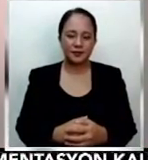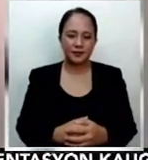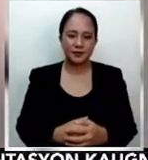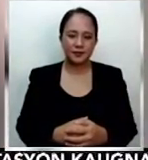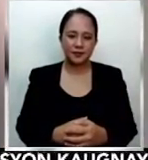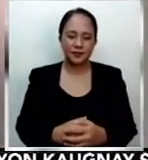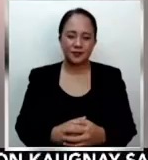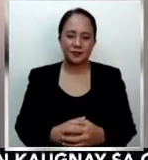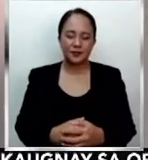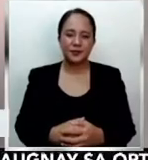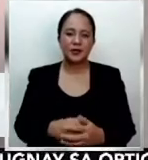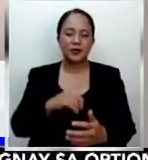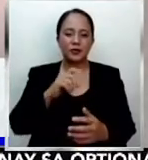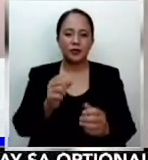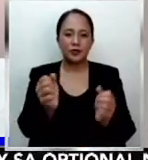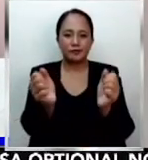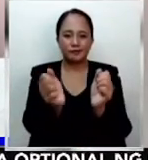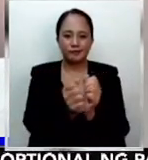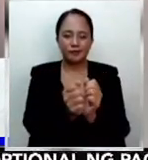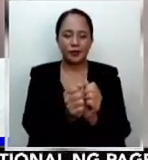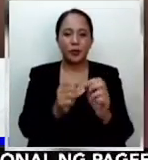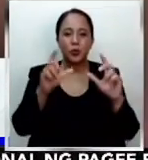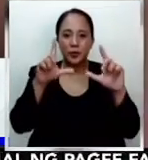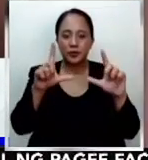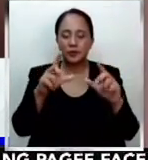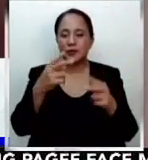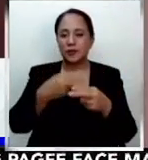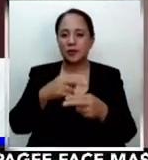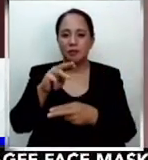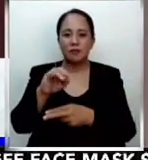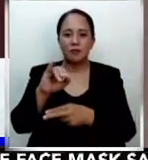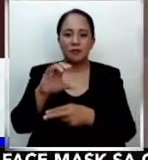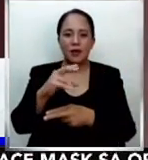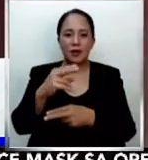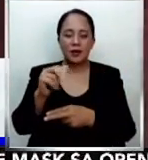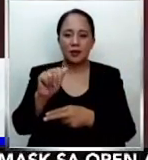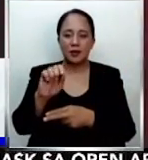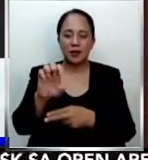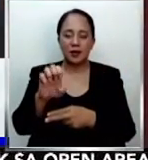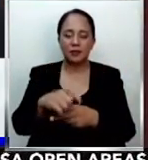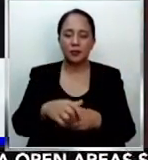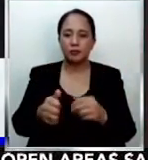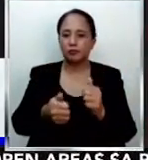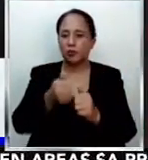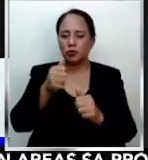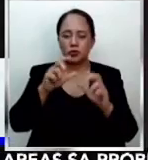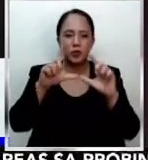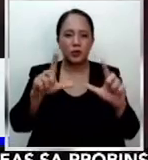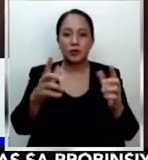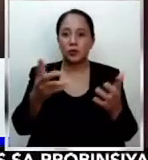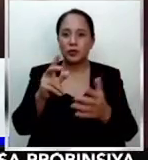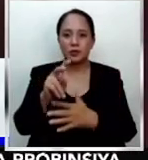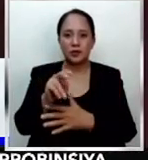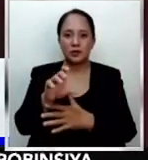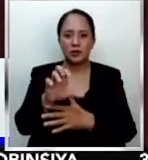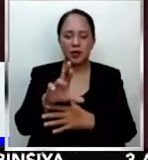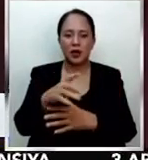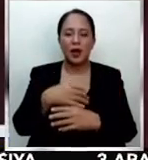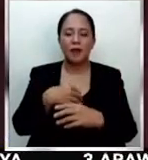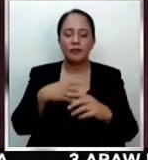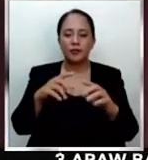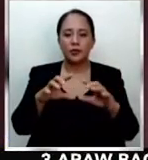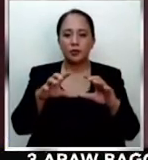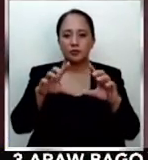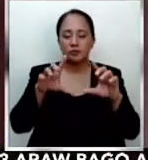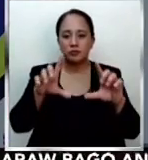Agad kinusasa ng wanted na si Michael Habala na kasama sa mga most wanted ng HPG NCR. May warrant of arrest si Habala dahil sa